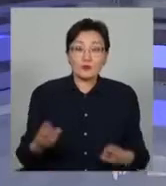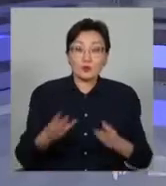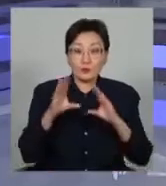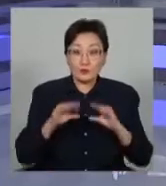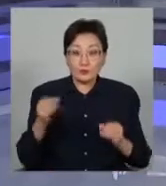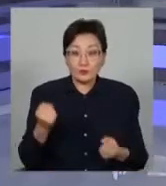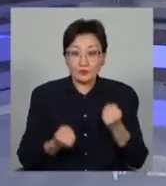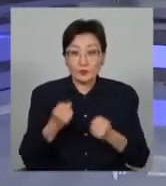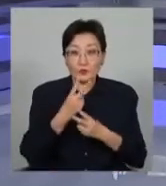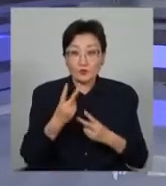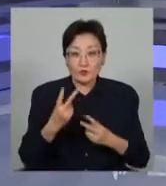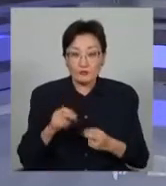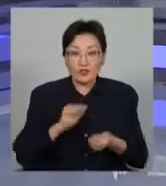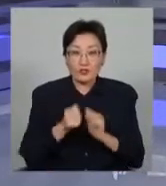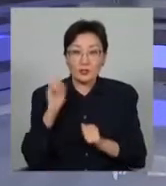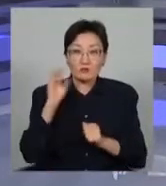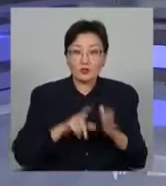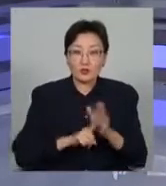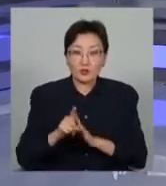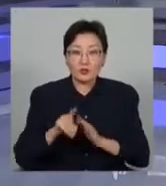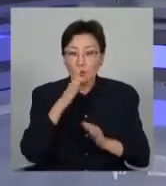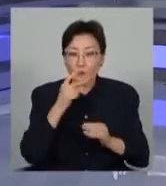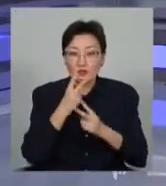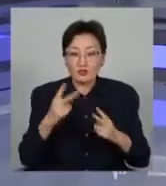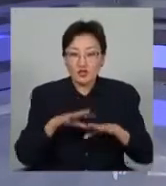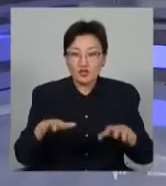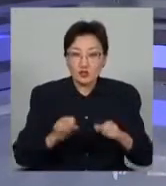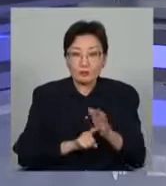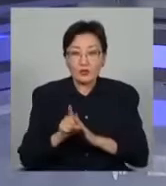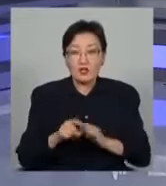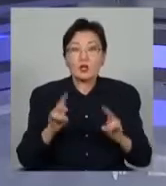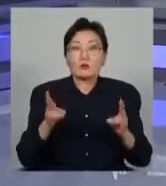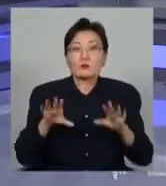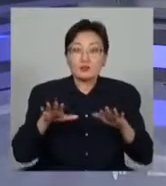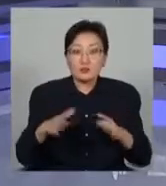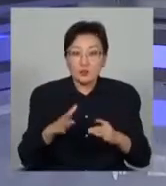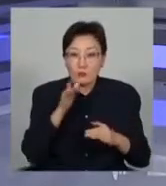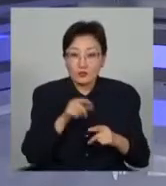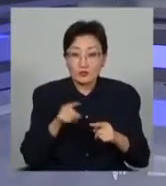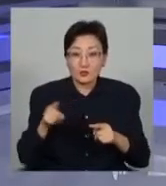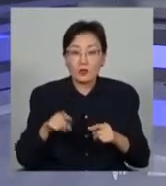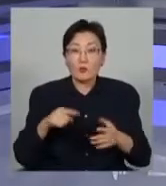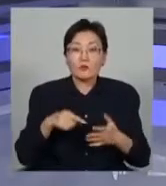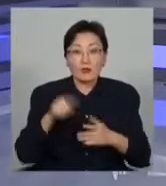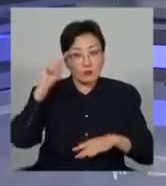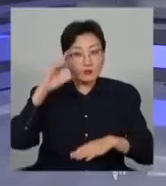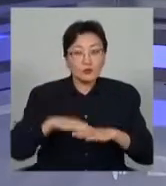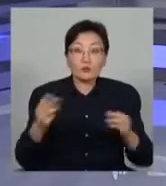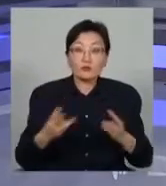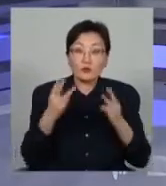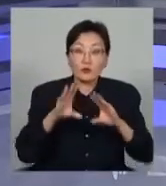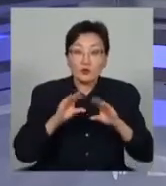Өрт сөндіру көлігін көре сала тас лақтыра бастады. Жауын көргендей шабуылдады. Қасіретті қаңтар оқиғасы кезінде қалалық әкімдіктегі